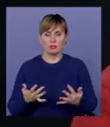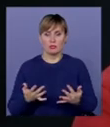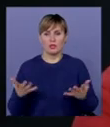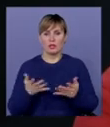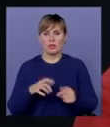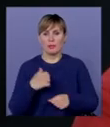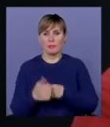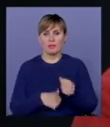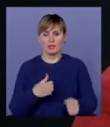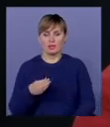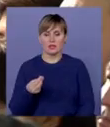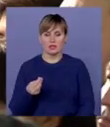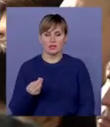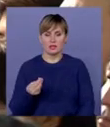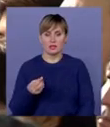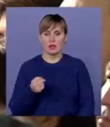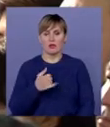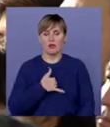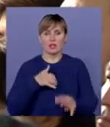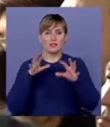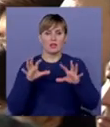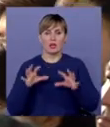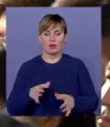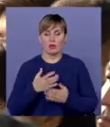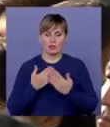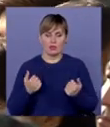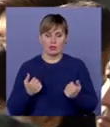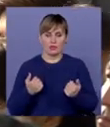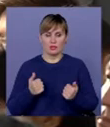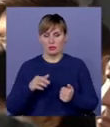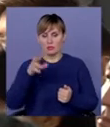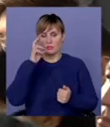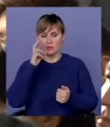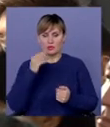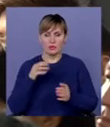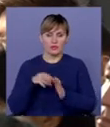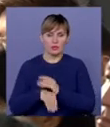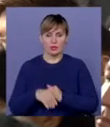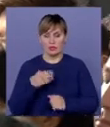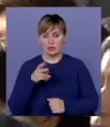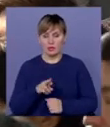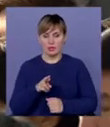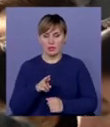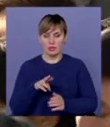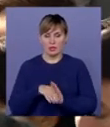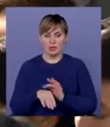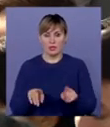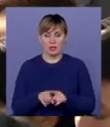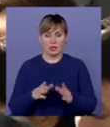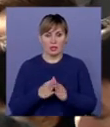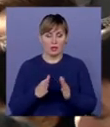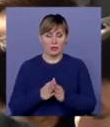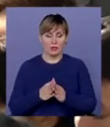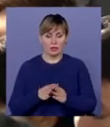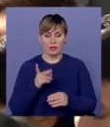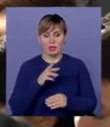кое-какие материальные средства, а у нас в законе нет, в бюджете не заложено для содержание таких домов, именно